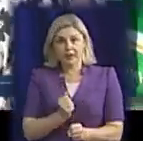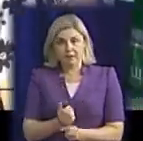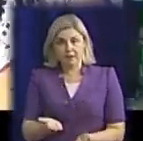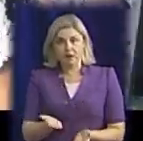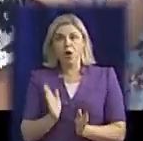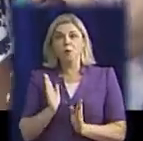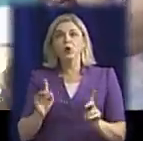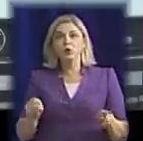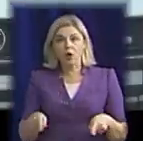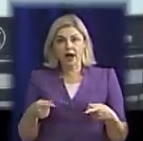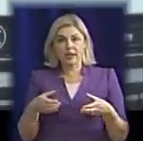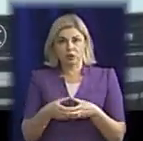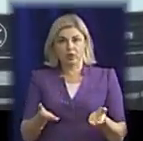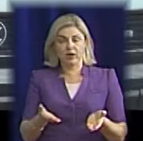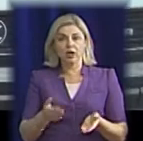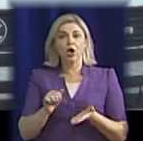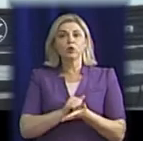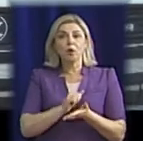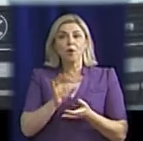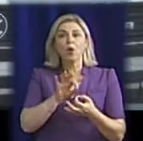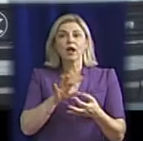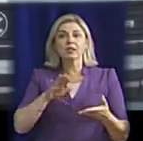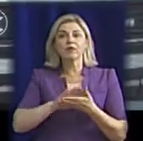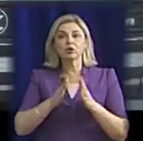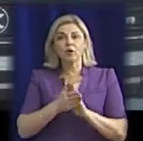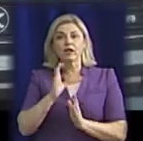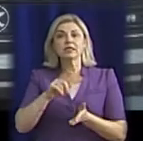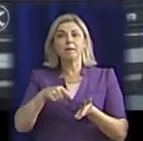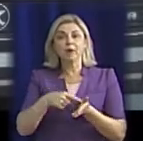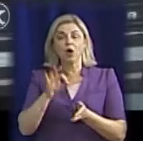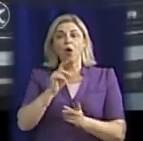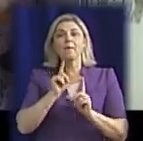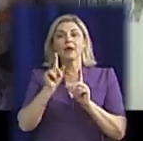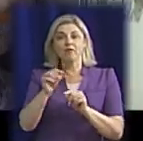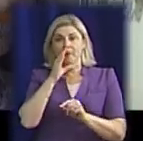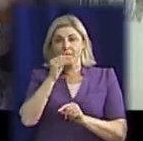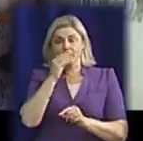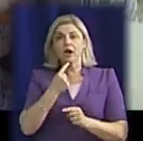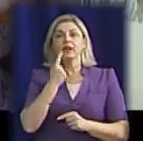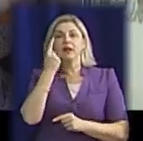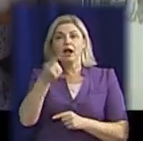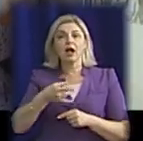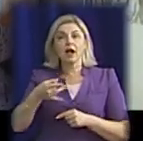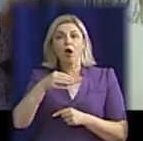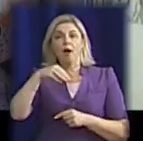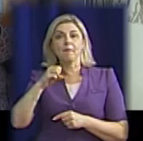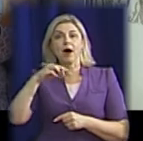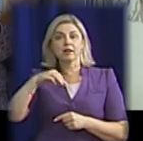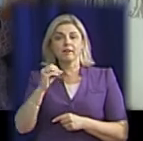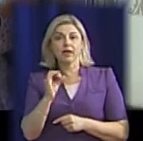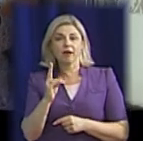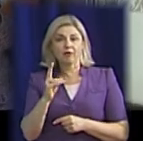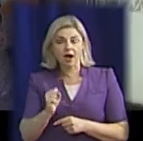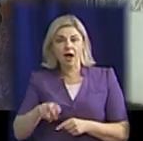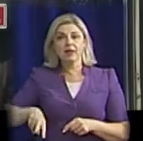будемо організовувати. Документи щодо розірвання угоди з містом про перевезення пасажирів до віддаленого району Матвіївки директор